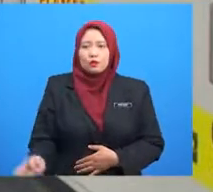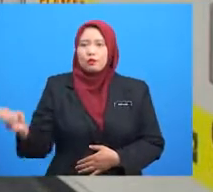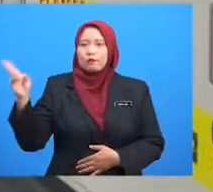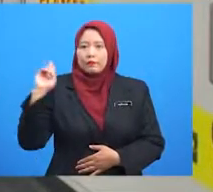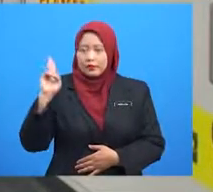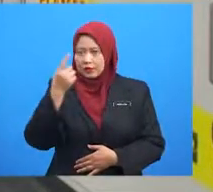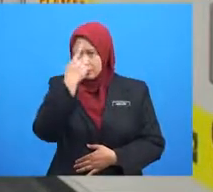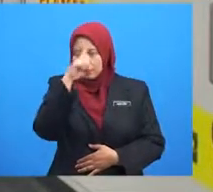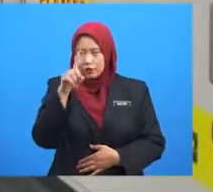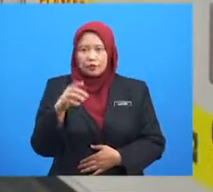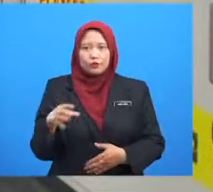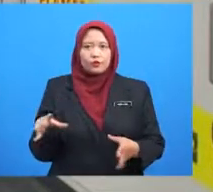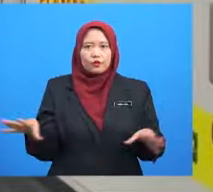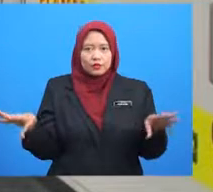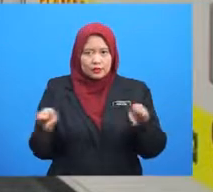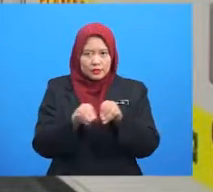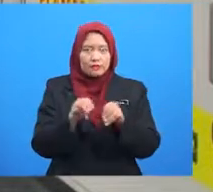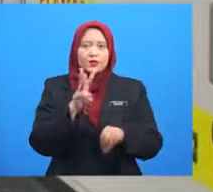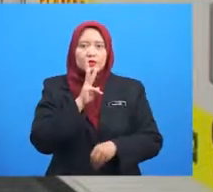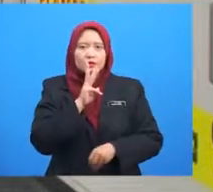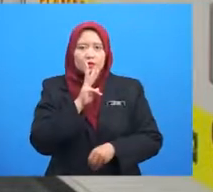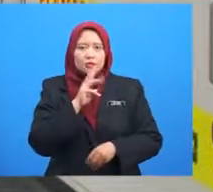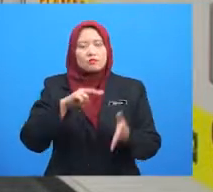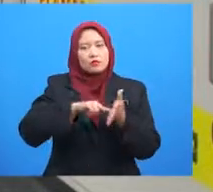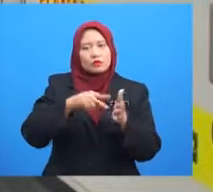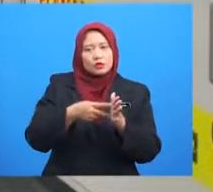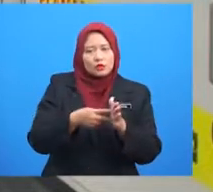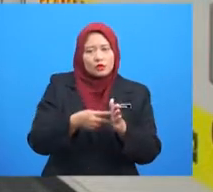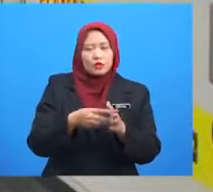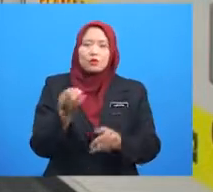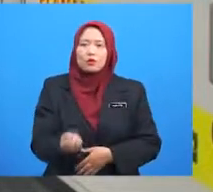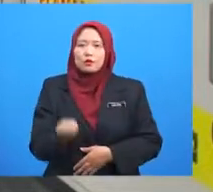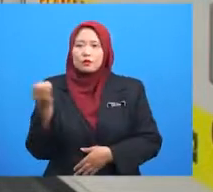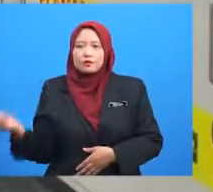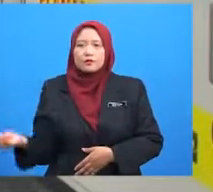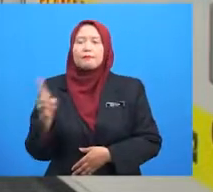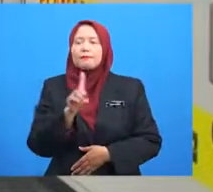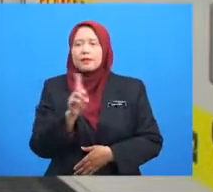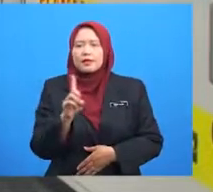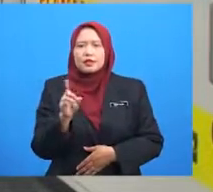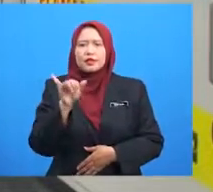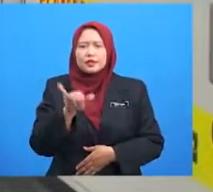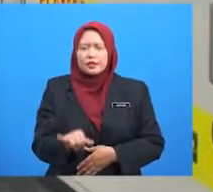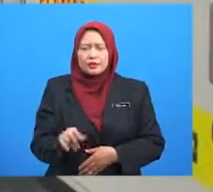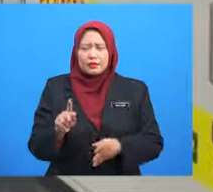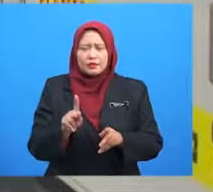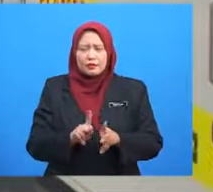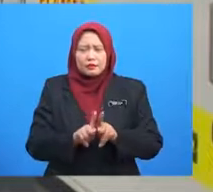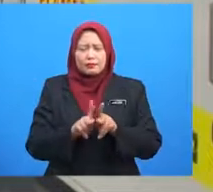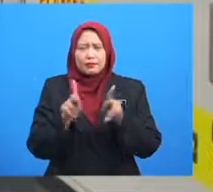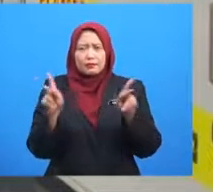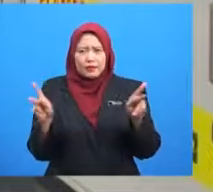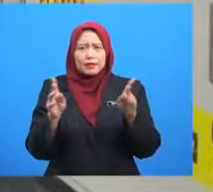ya? Objek mana yang paling banyak menyerap air dan yang mana yang paling